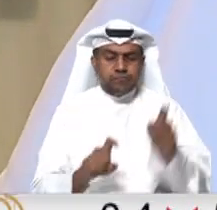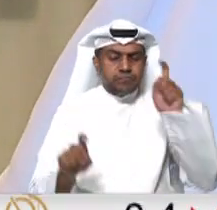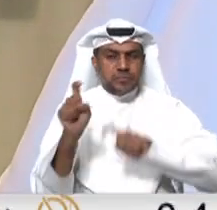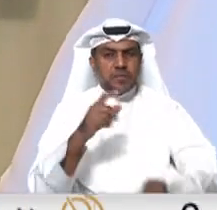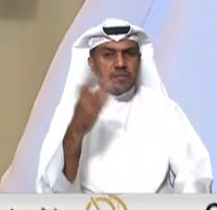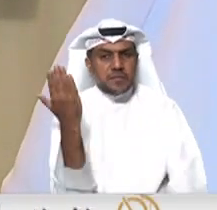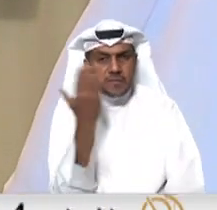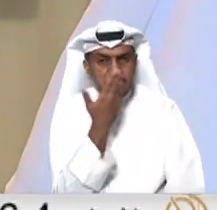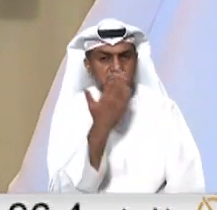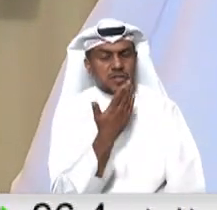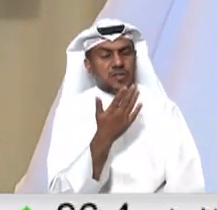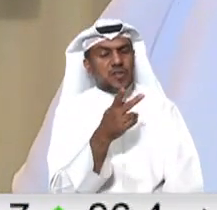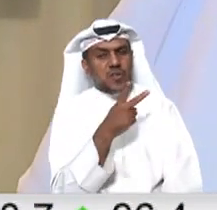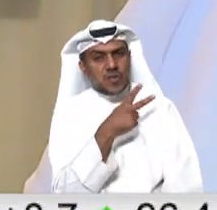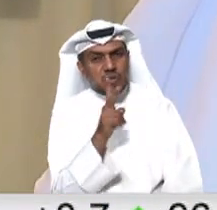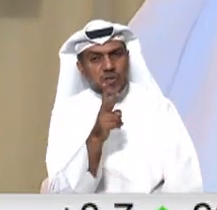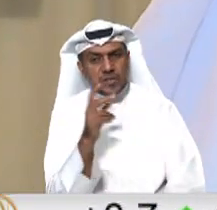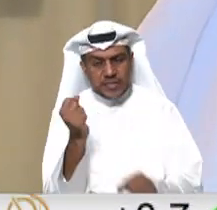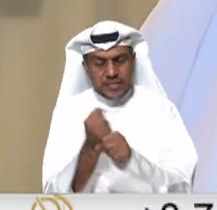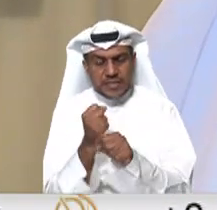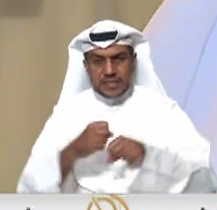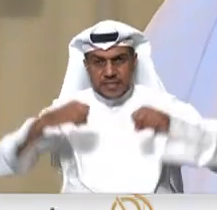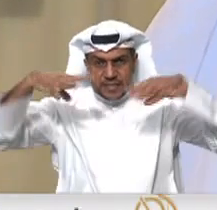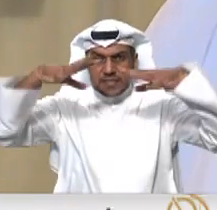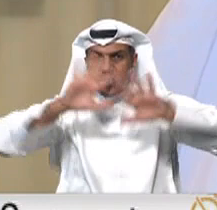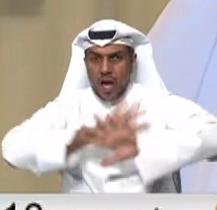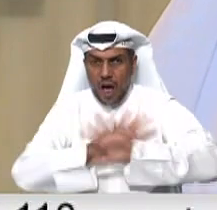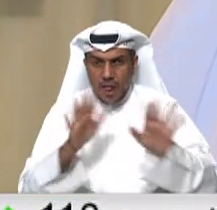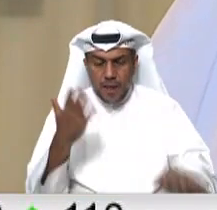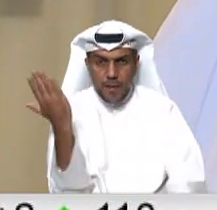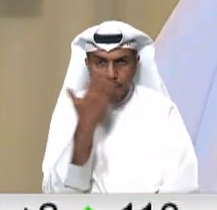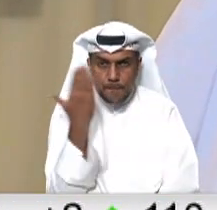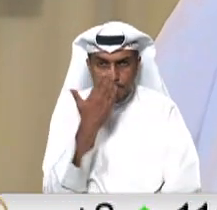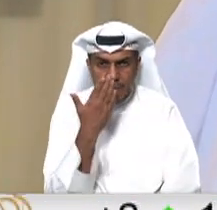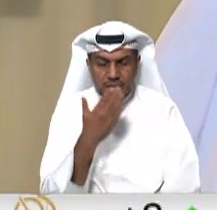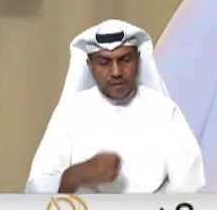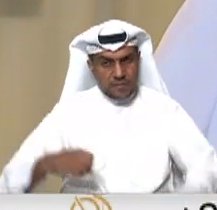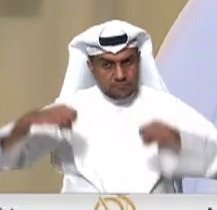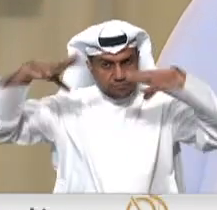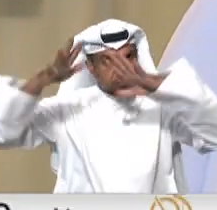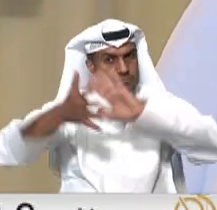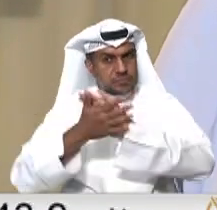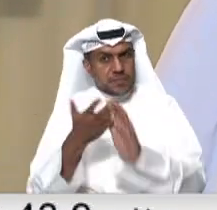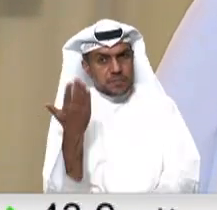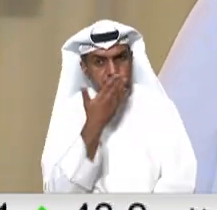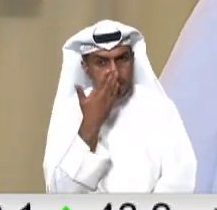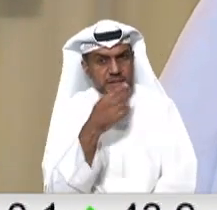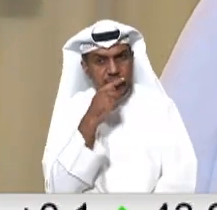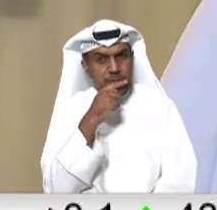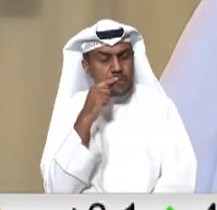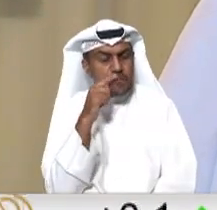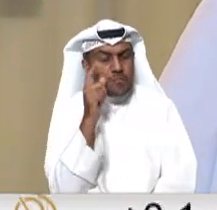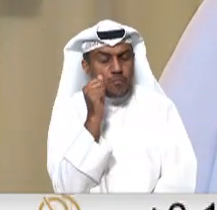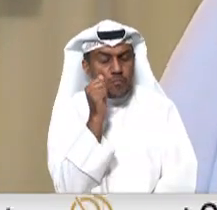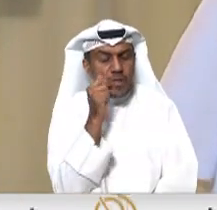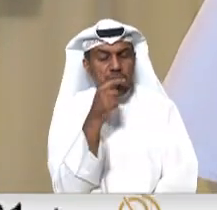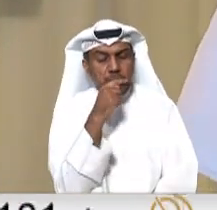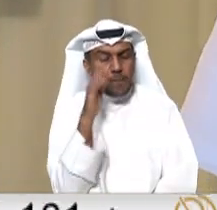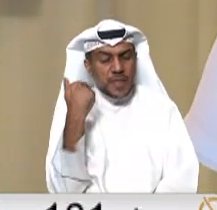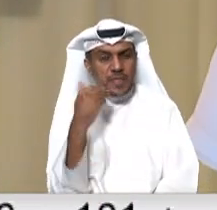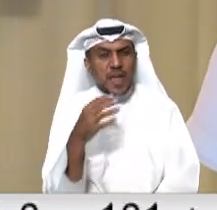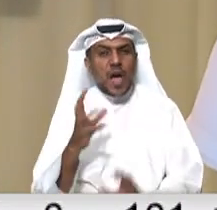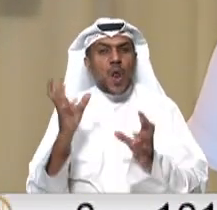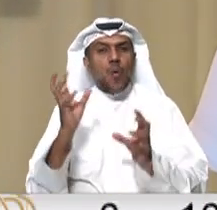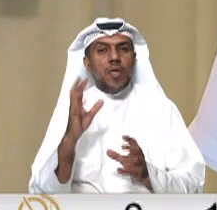المطلع تم إيصال التيار للمدارس، لمدرسة ابتدائية بنين ومدرسة ابتدائية بنات وروضة